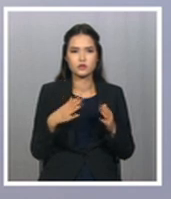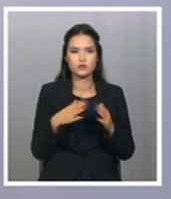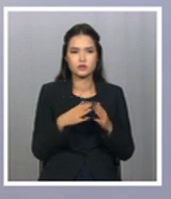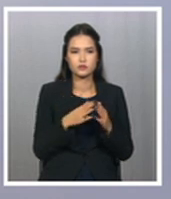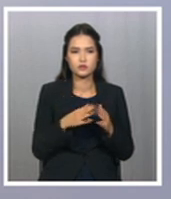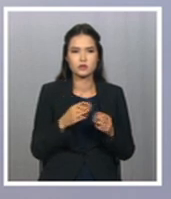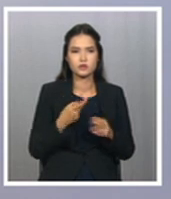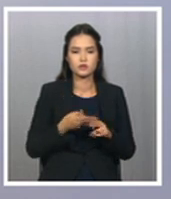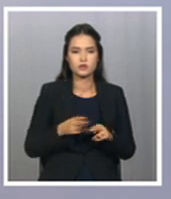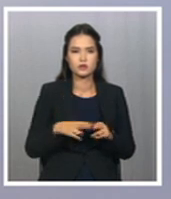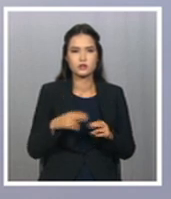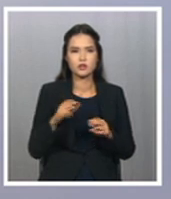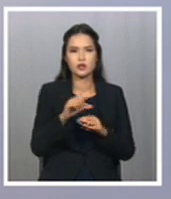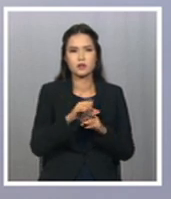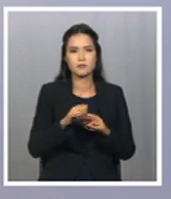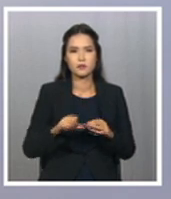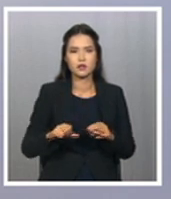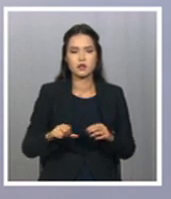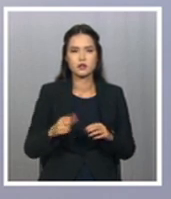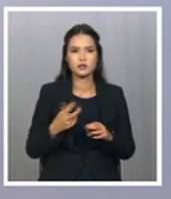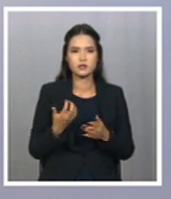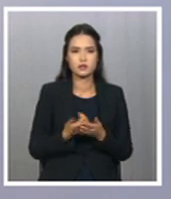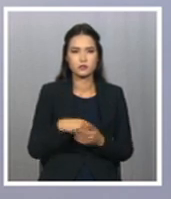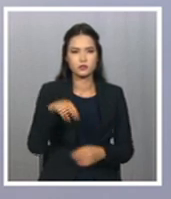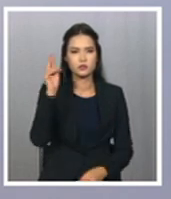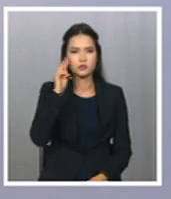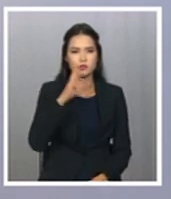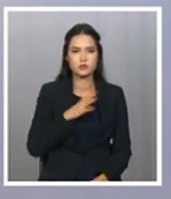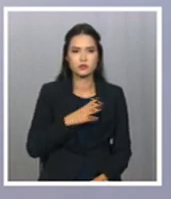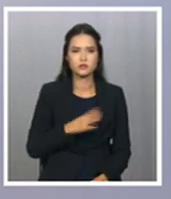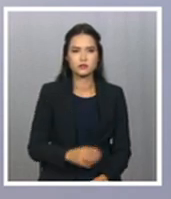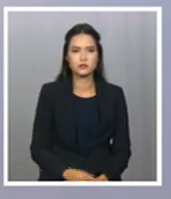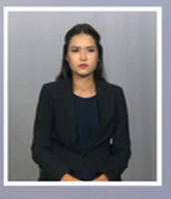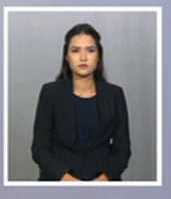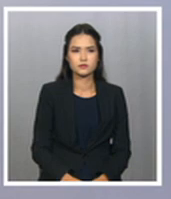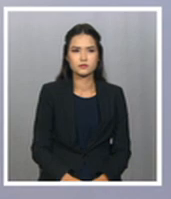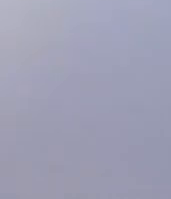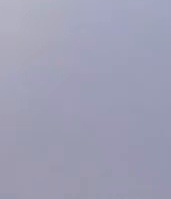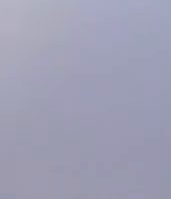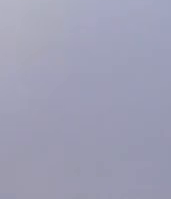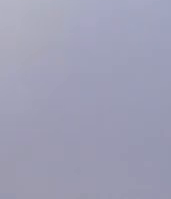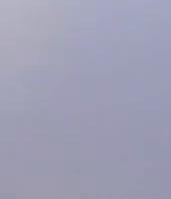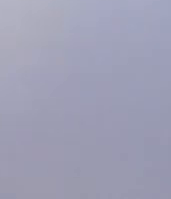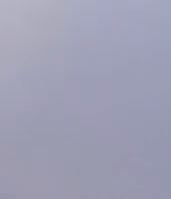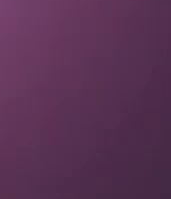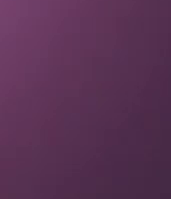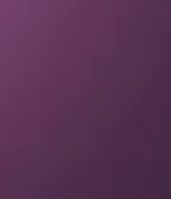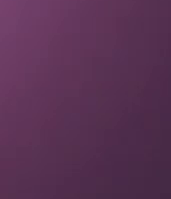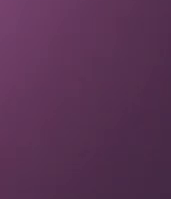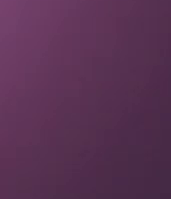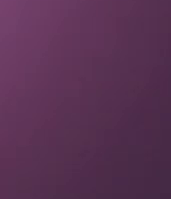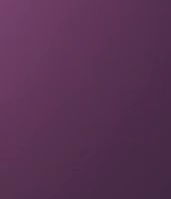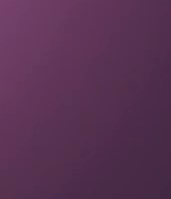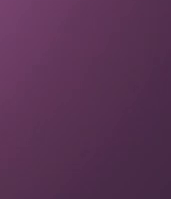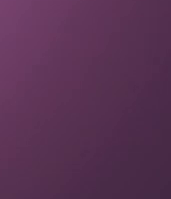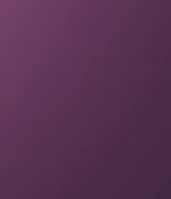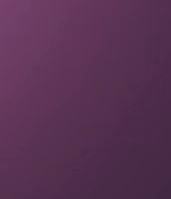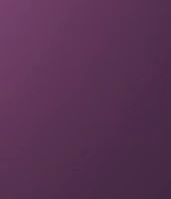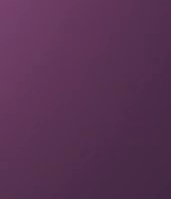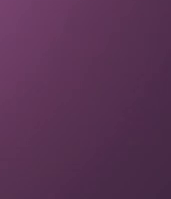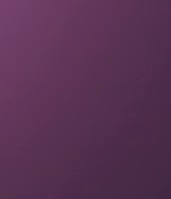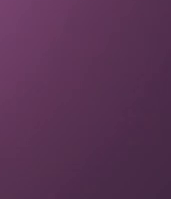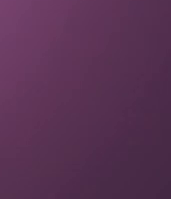белгісіз қабырғалар немесе бұрыштарын табуды үйрендіңіздер. Баршаңызға пайдалы білім тілеймін. Келесі кездескенше.